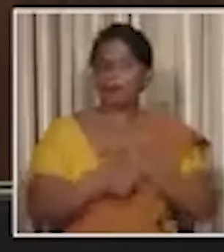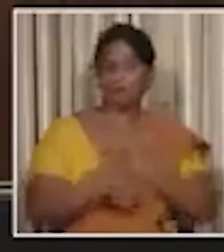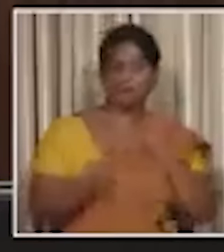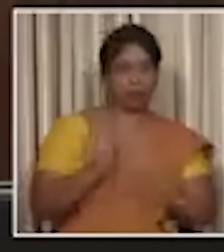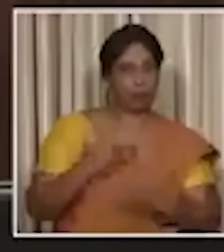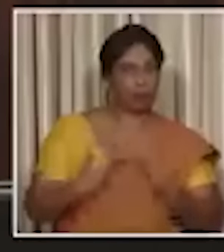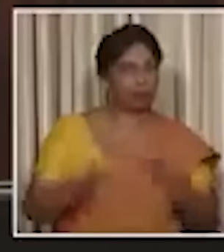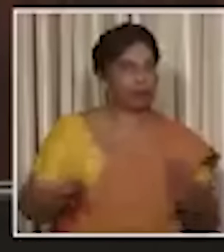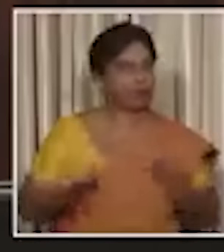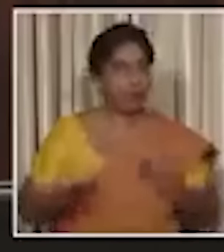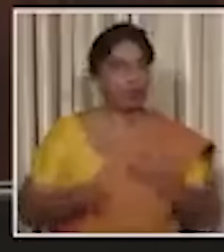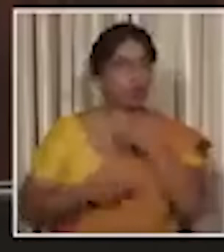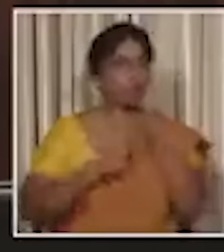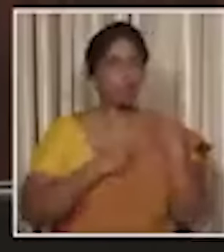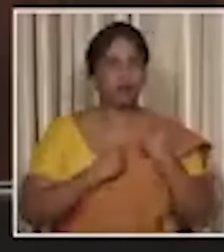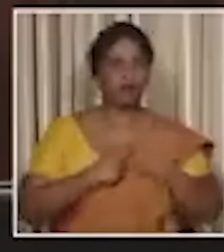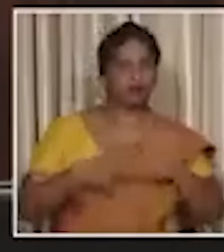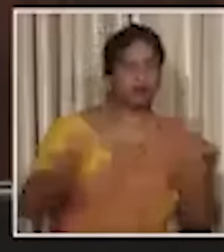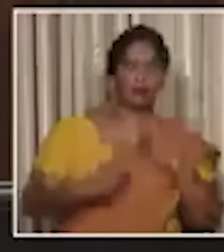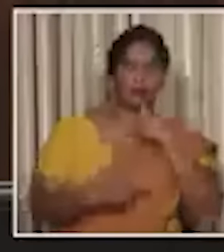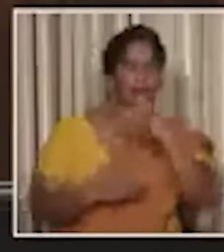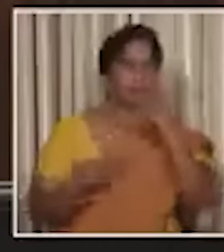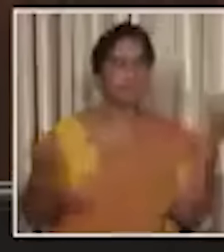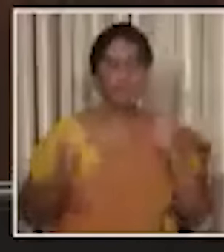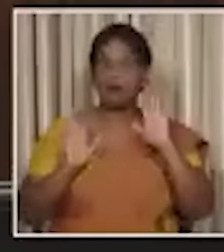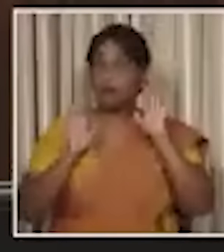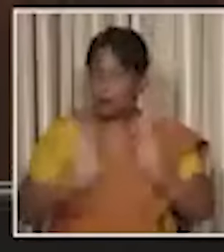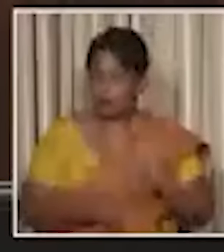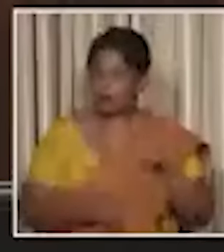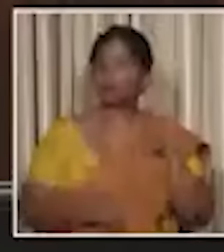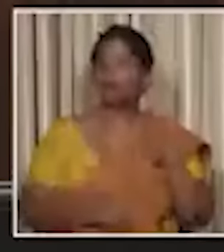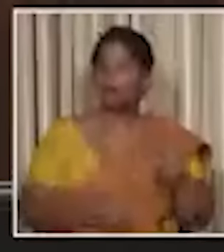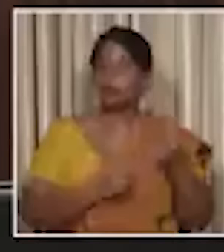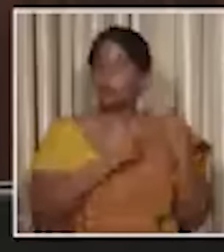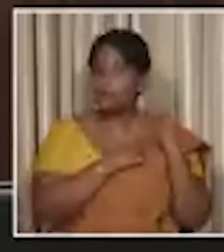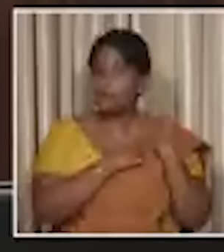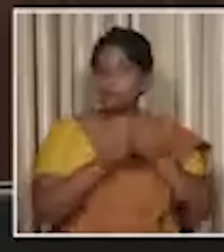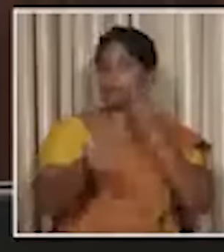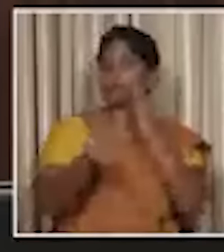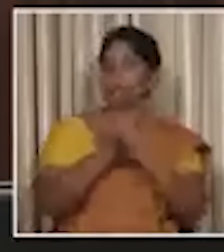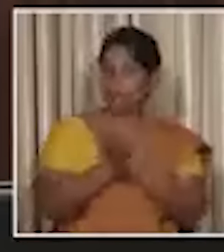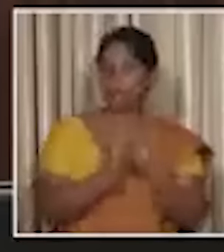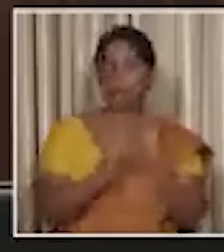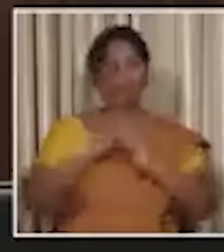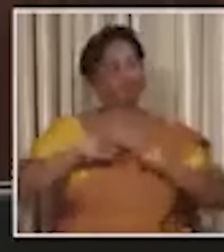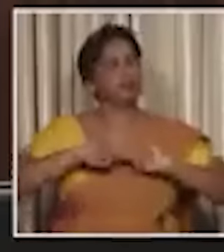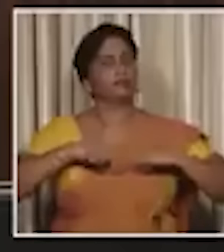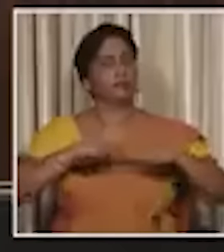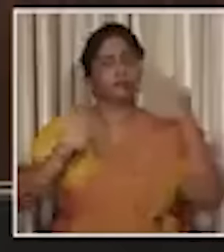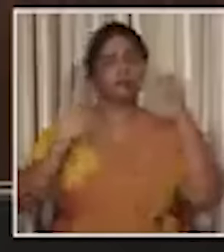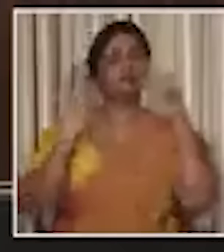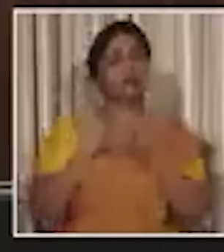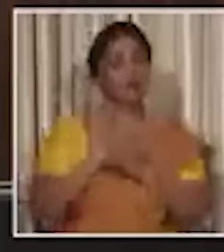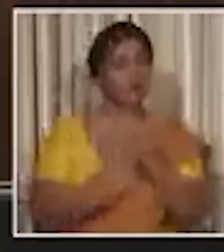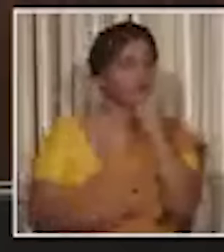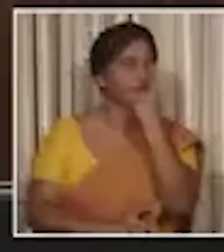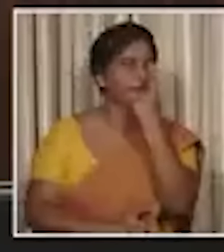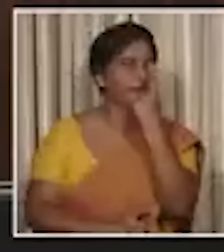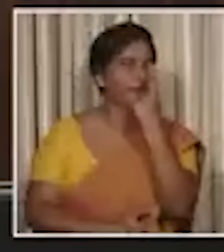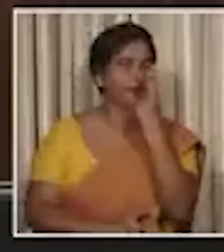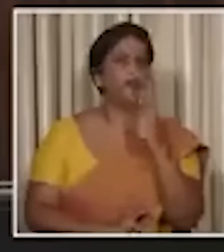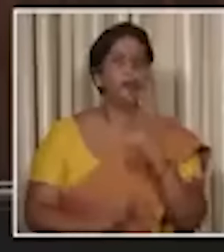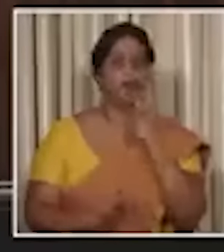යලි ශක්තිමත් කුසි ව්‍යාප්ති සේවාවක් අපි ආරම්භ කළ යුතුයි. අපේ ලංකාව තුළ අවශ්‍ය වෙන කුසි නිෂ්පාදනය වෙළඳපොළ ඉලක්ක කරගත් කුසි නිෂ්පාදනයට අපි අවතීර්ණ